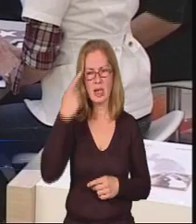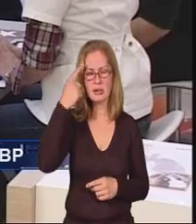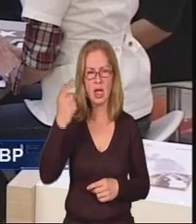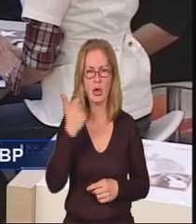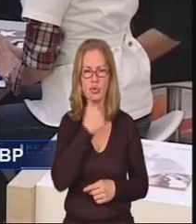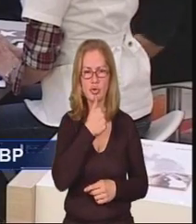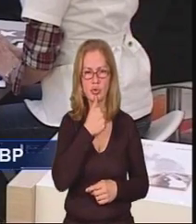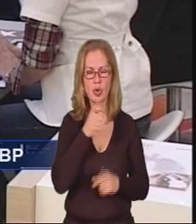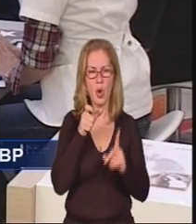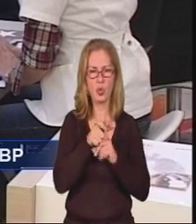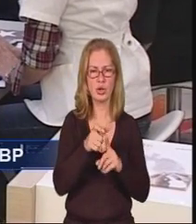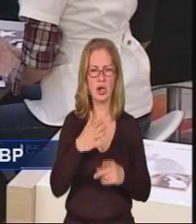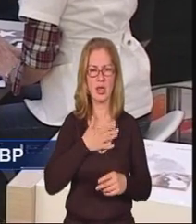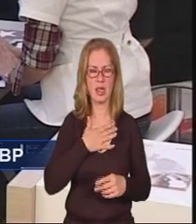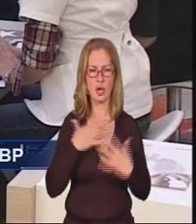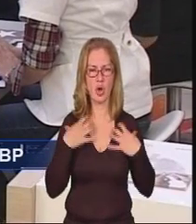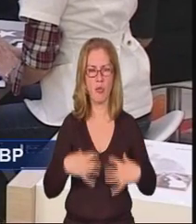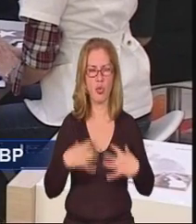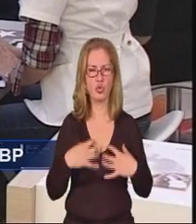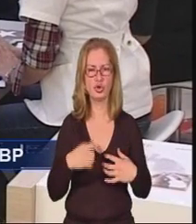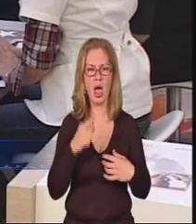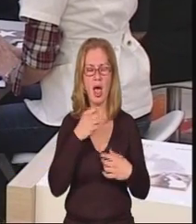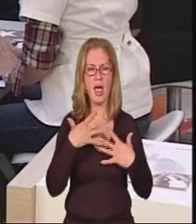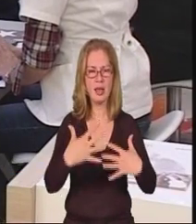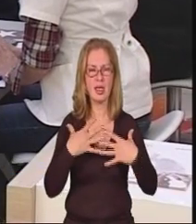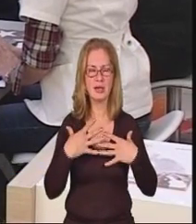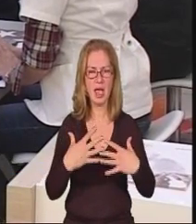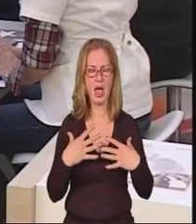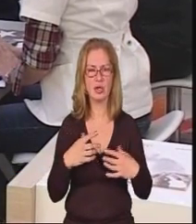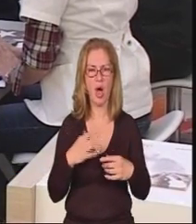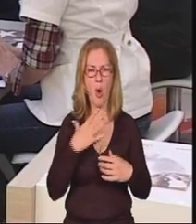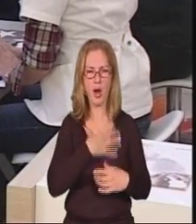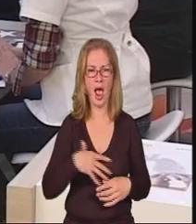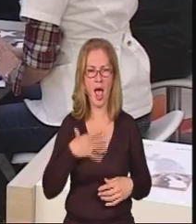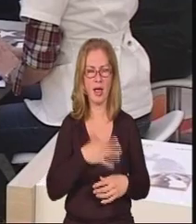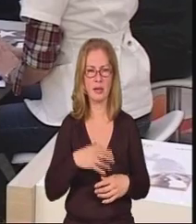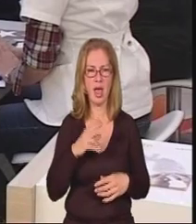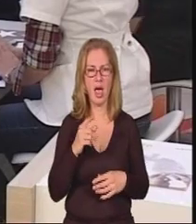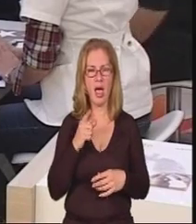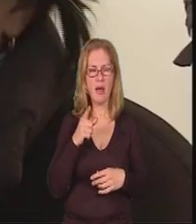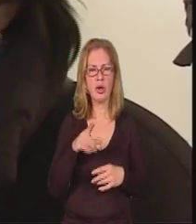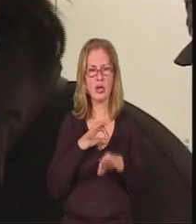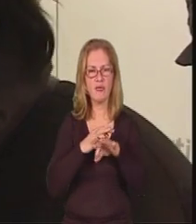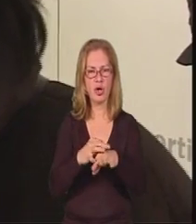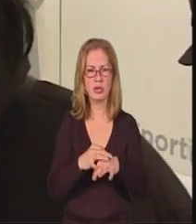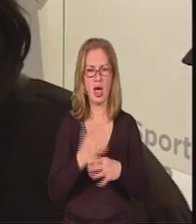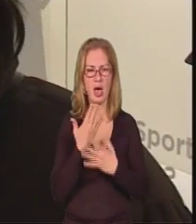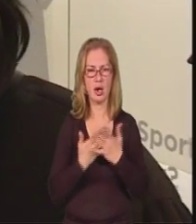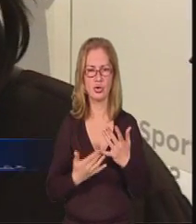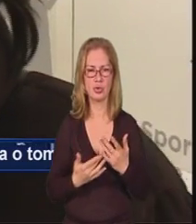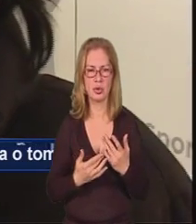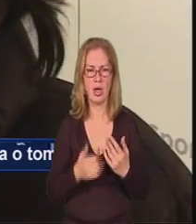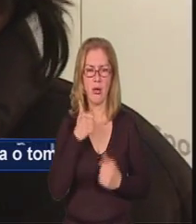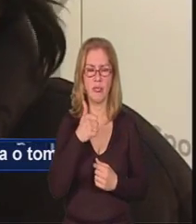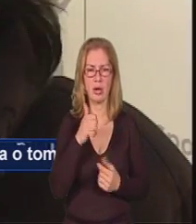sugrađani uglavnom svesni onoga što negativno utiče na naša pluća i disajne organe, priznaju da o tome malo vode računa. Pa da se ne puši